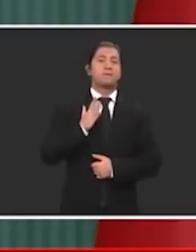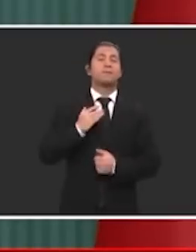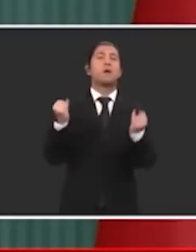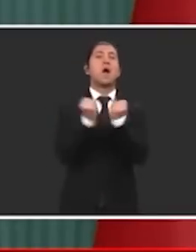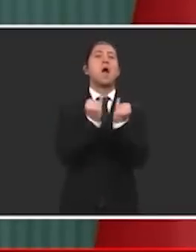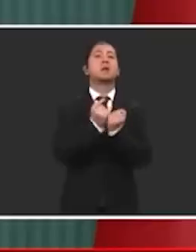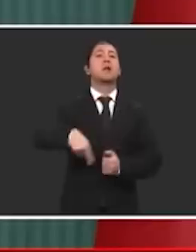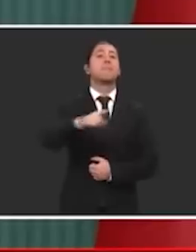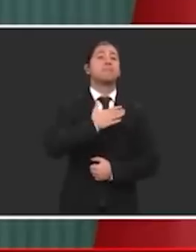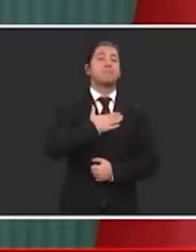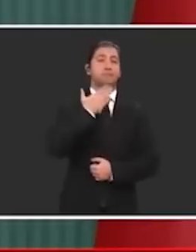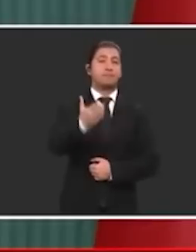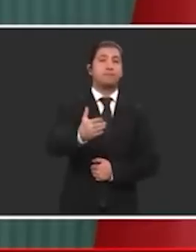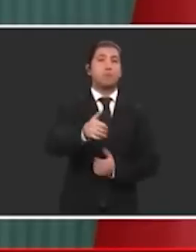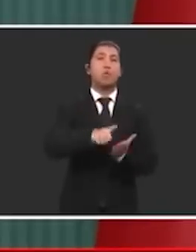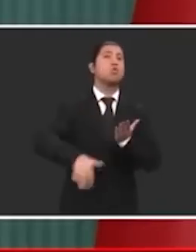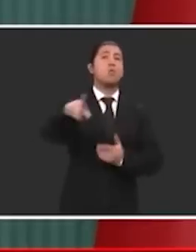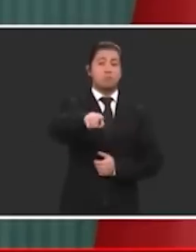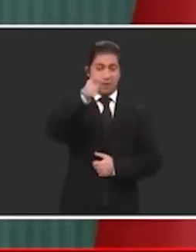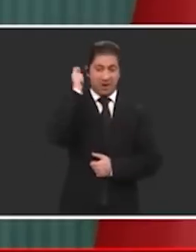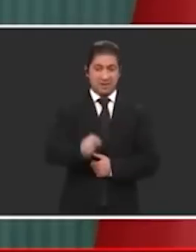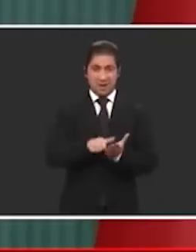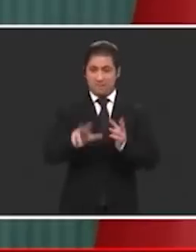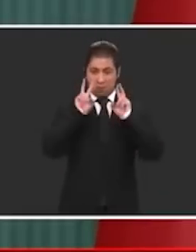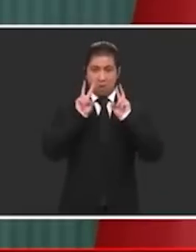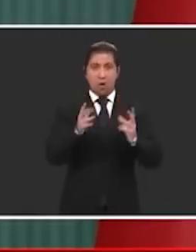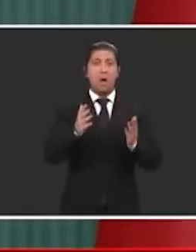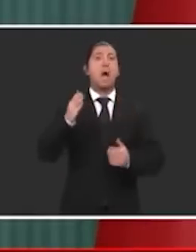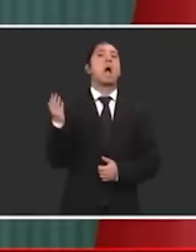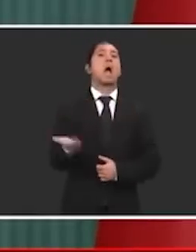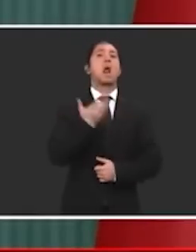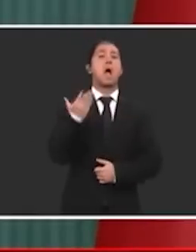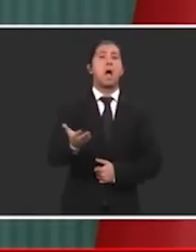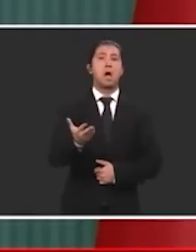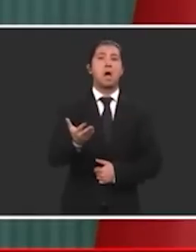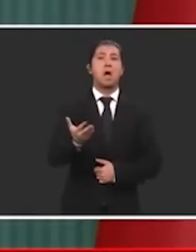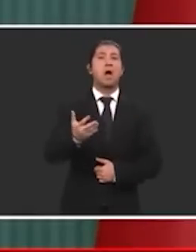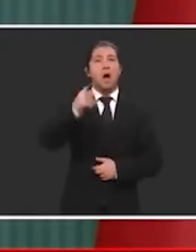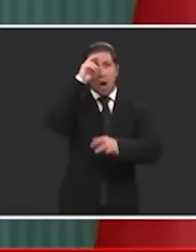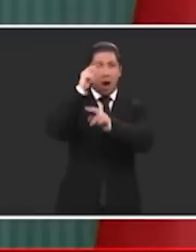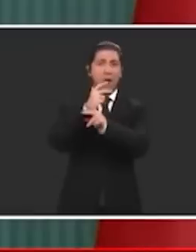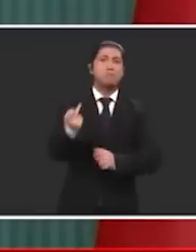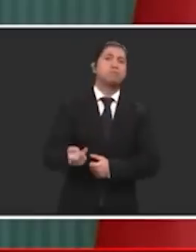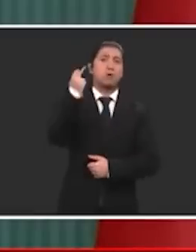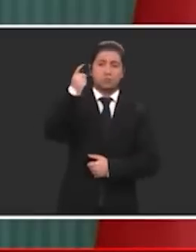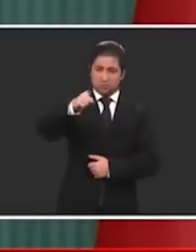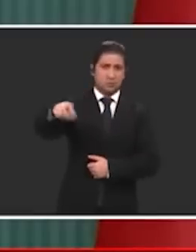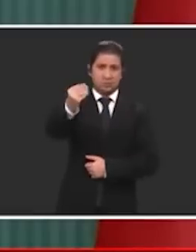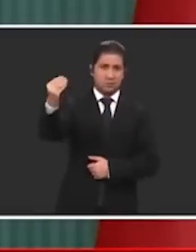Kardeşlerim, tüm bu hakikatlere rağmen hala ham hayal peşinde koşanlar yok